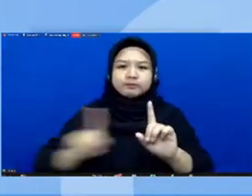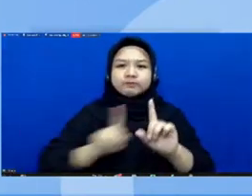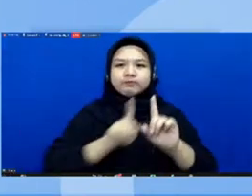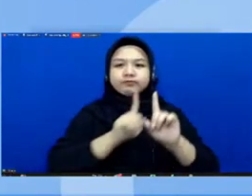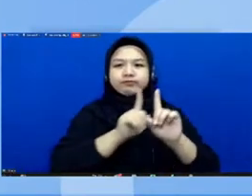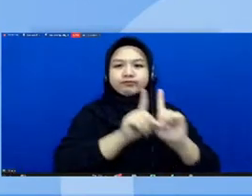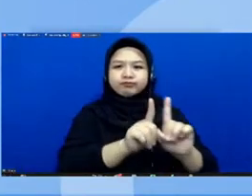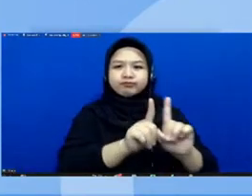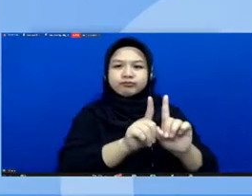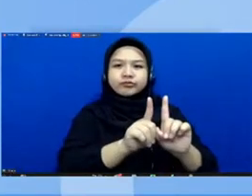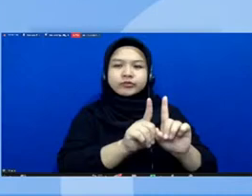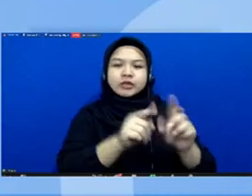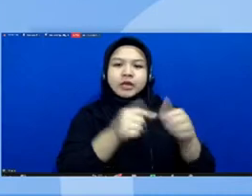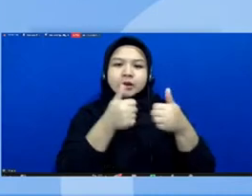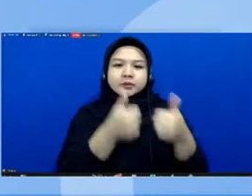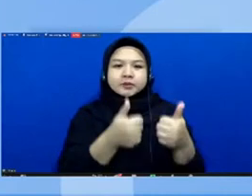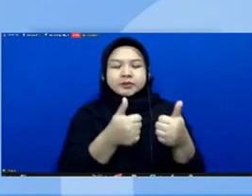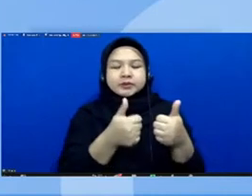bisa